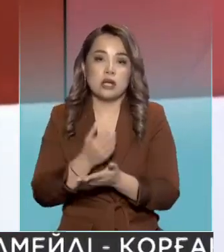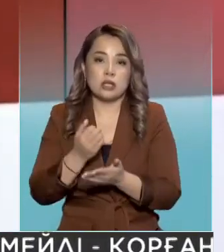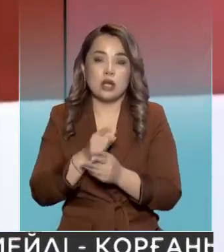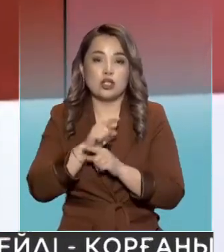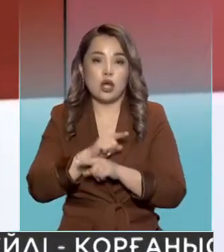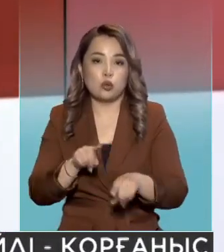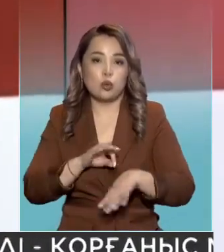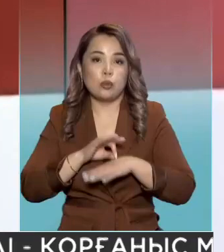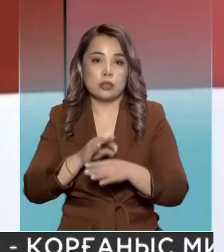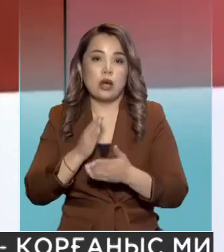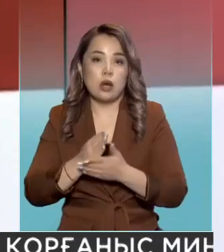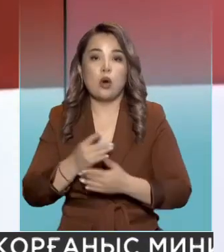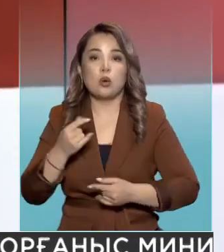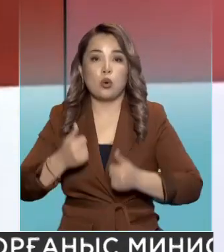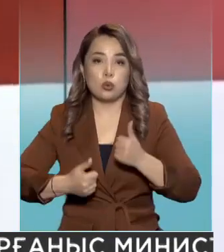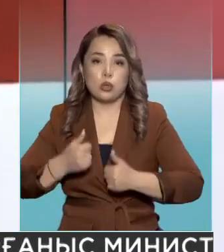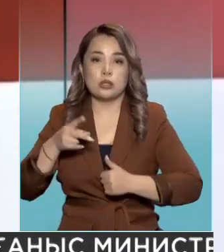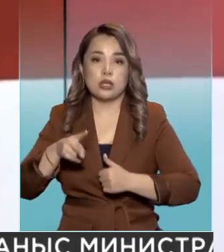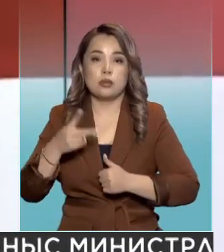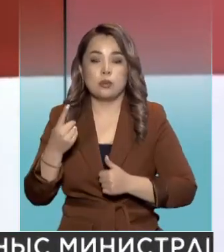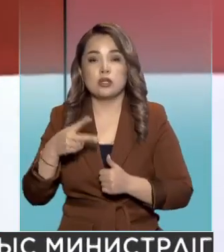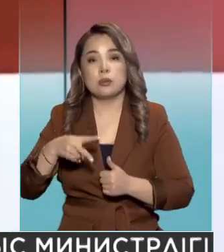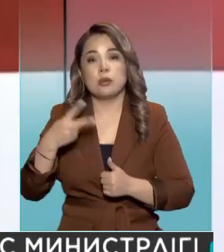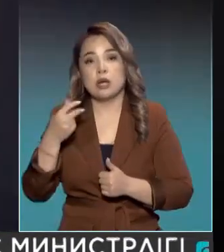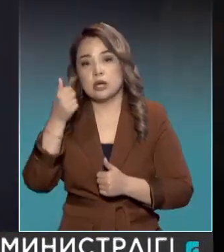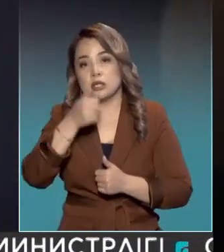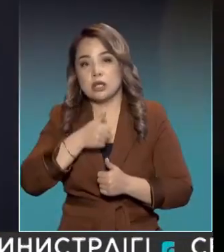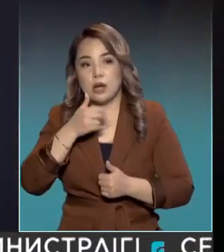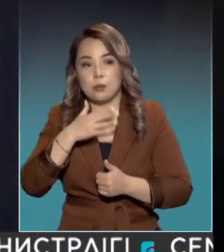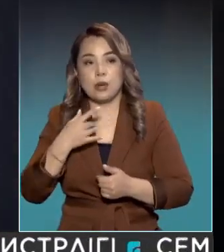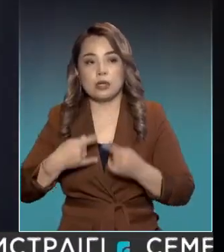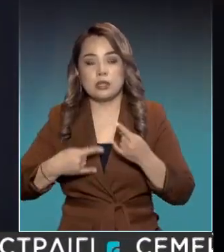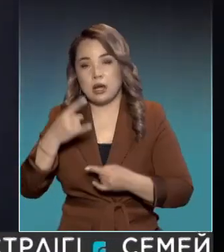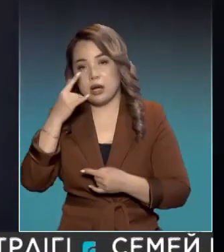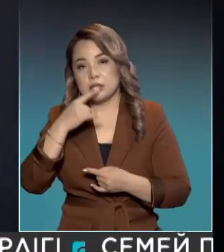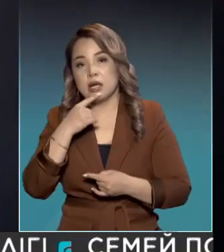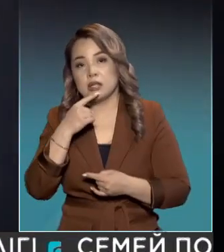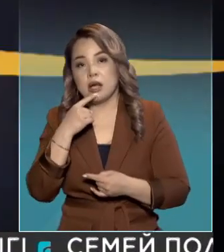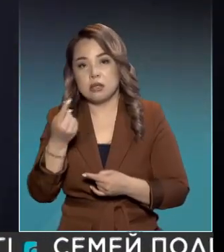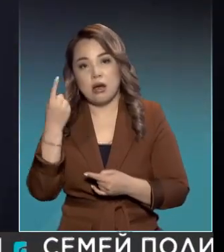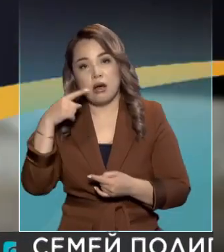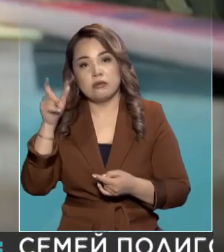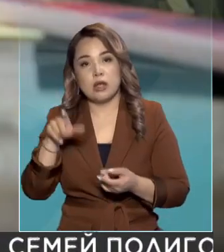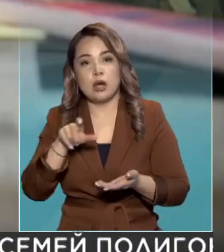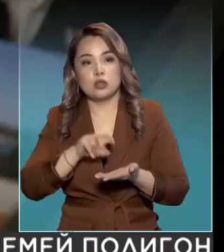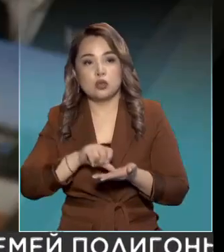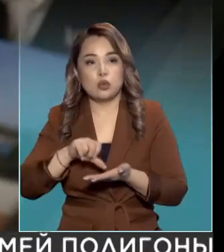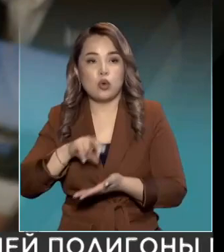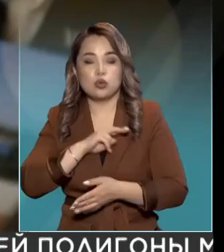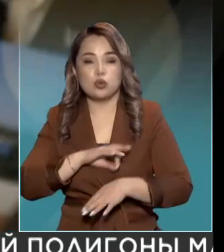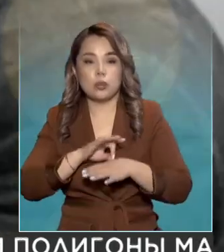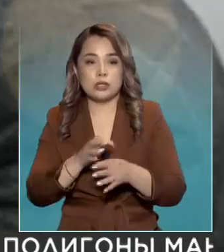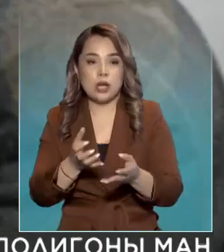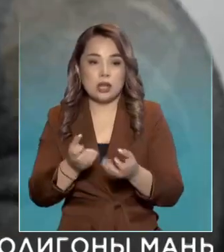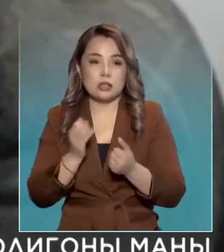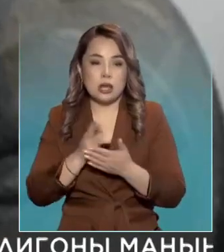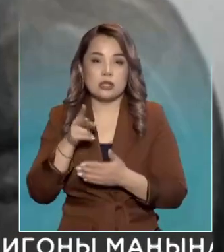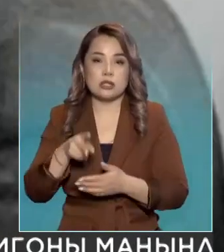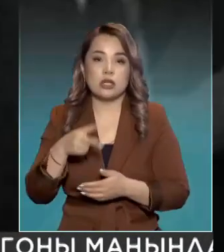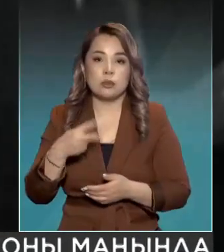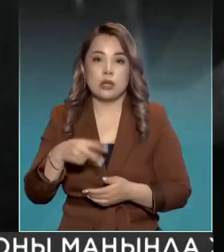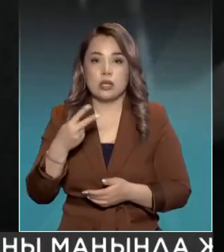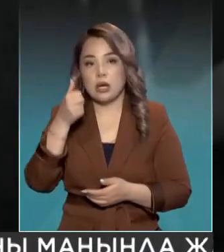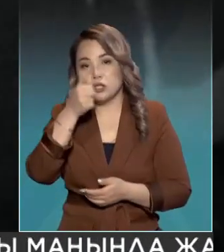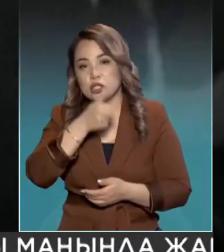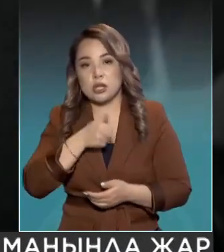дәріптеу. Конкурсқа 2021-2022 жылдары эфирге шыққан қазақ тіліндегі авторлық жұмыстар қабылданады. Олар